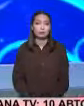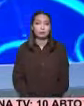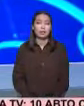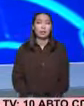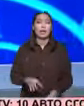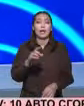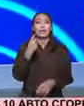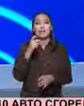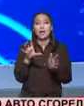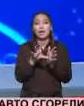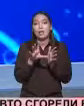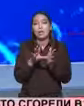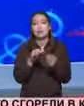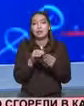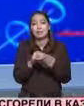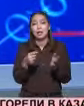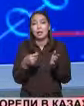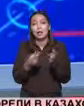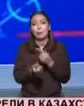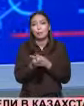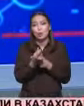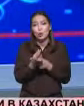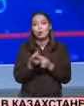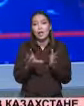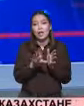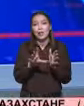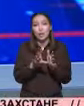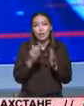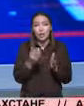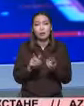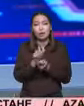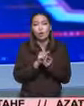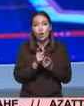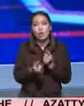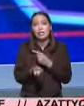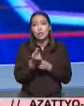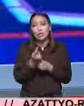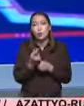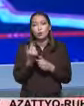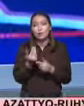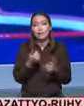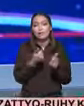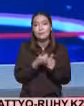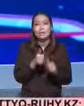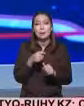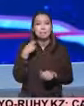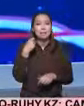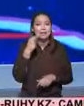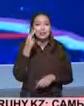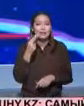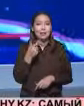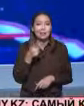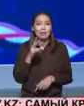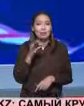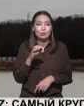Ядерная энергетика – стабильный источник энергии по сравнению с возобновляемыми источниками, считает вице-президент китайского CNNC